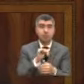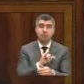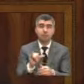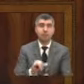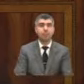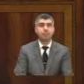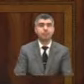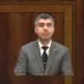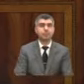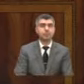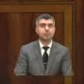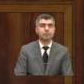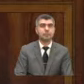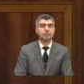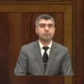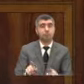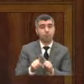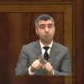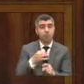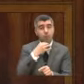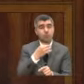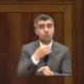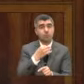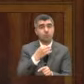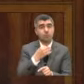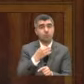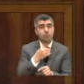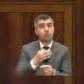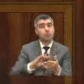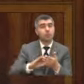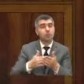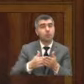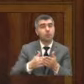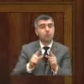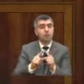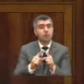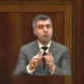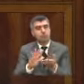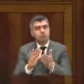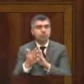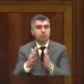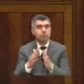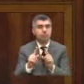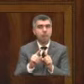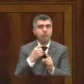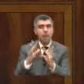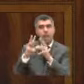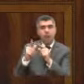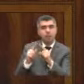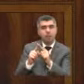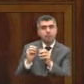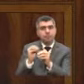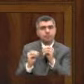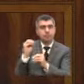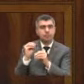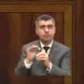ابدا. كنا كنتمناو، قلت لكم بعض الايام قبل كانوا الارقام مزيانين،